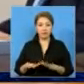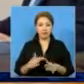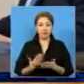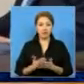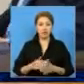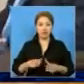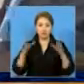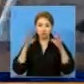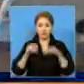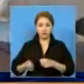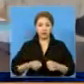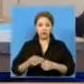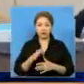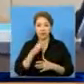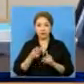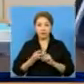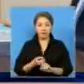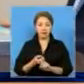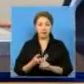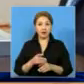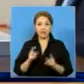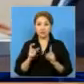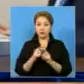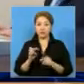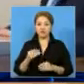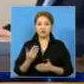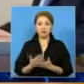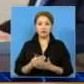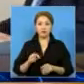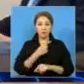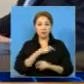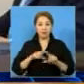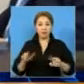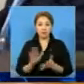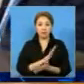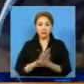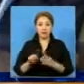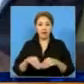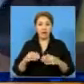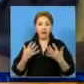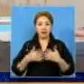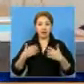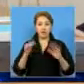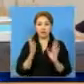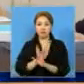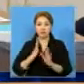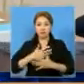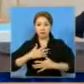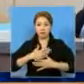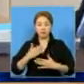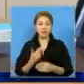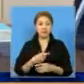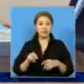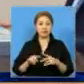предпринимаемых религиозным управлением во время пандемии. По словам муфтията, в больнице бесплатно распределены аппараты искусственного дыхания и